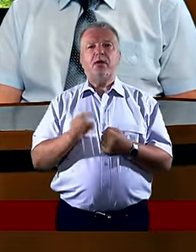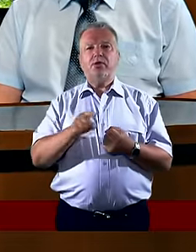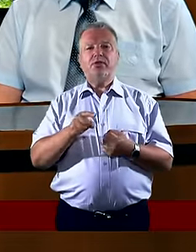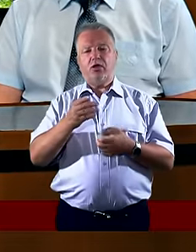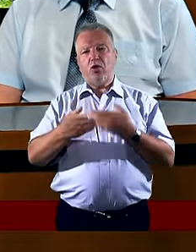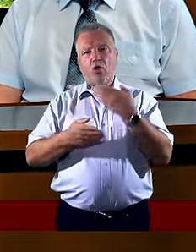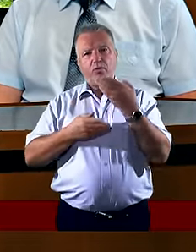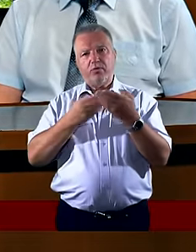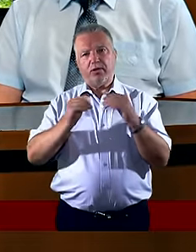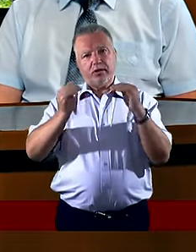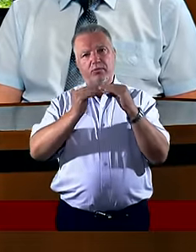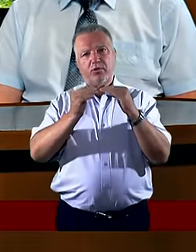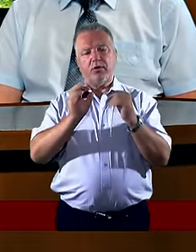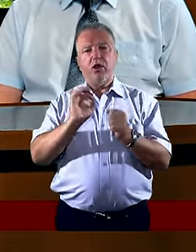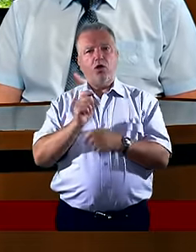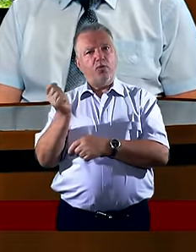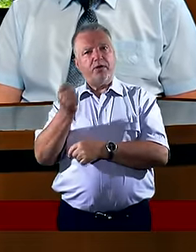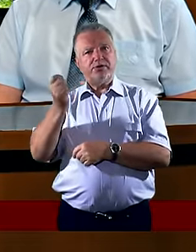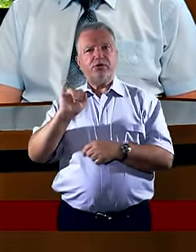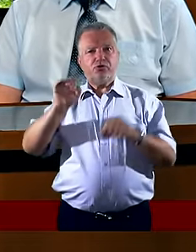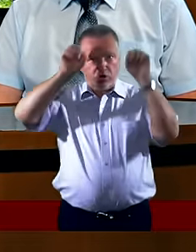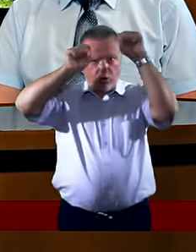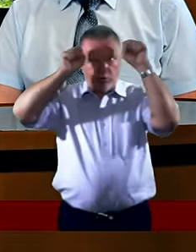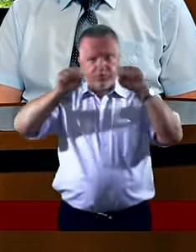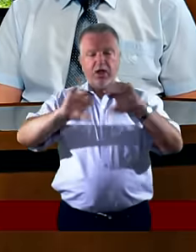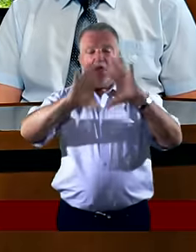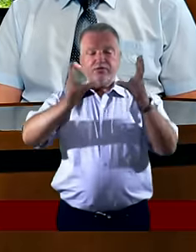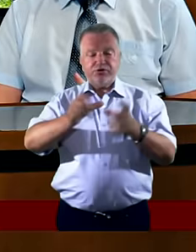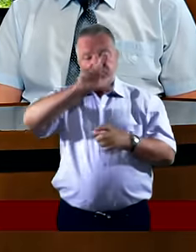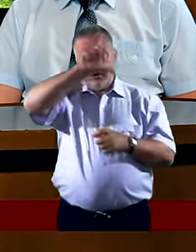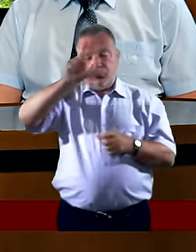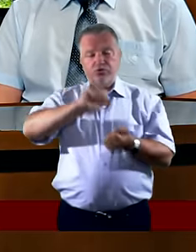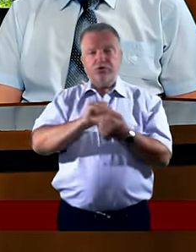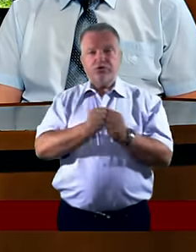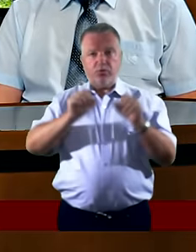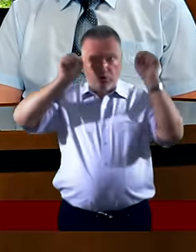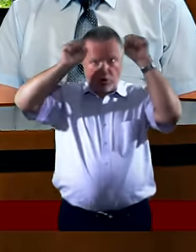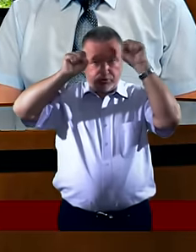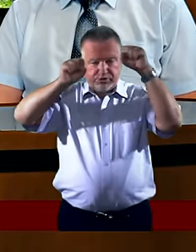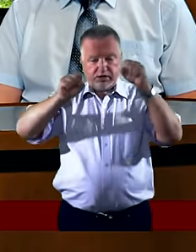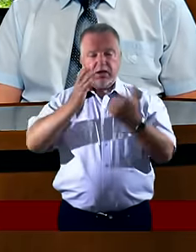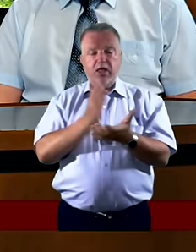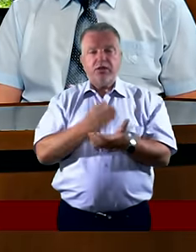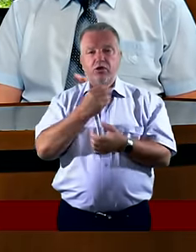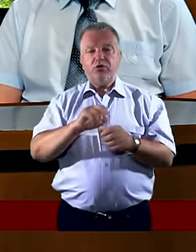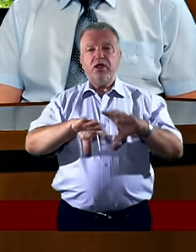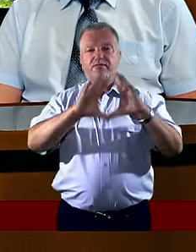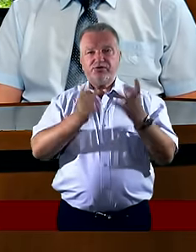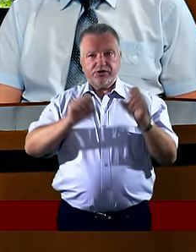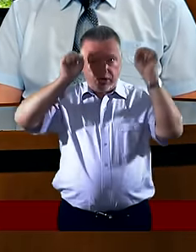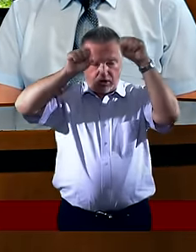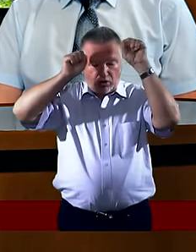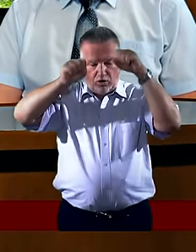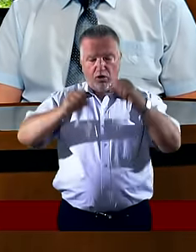jeżeli używamy tej przypowieści o pasterzu i owcach, że wszyscy ludzie są owcami, tylko nie